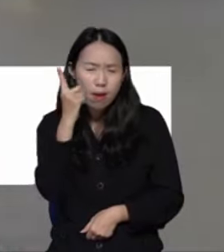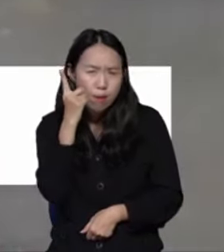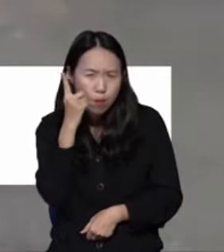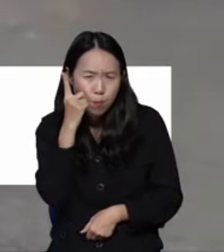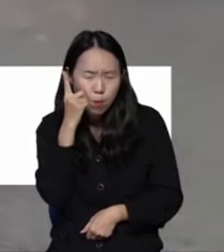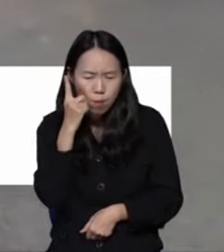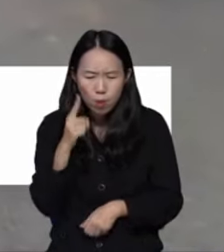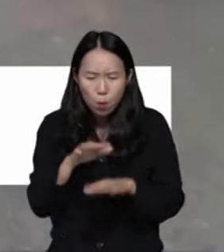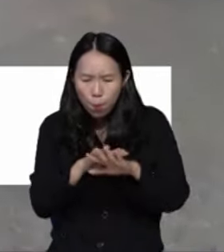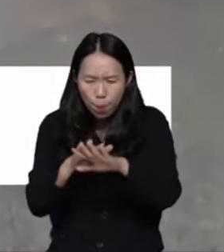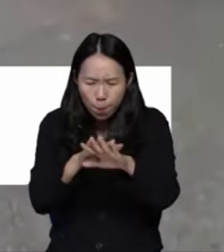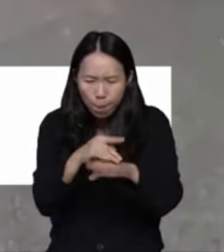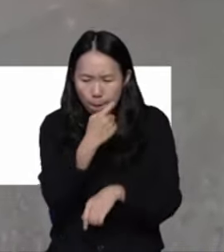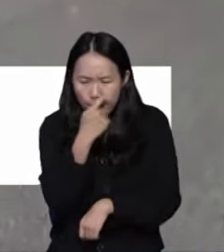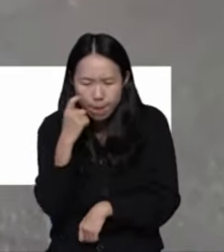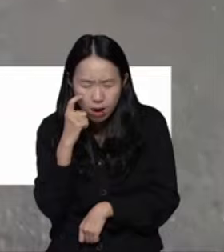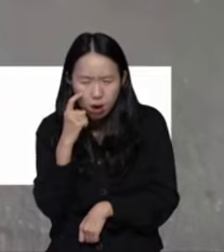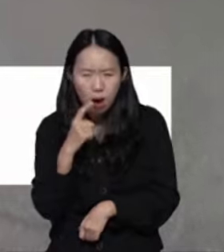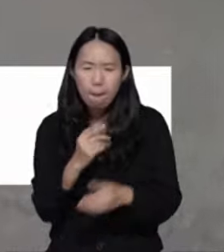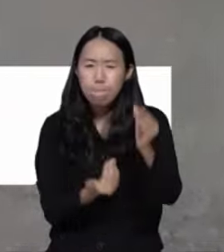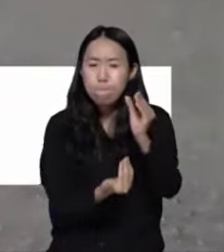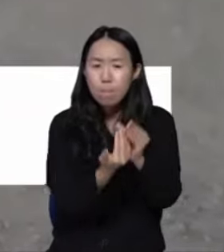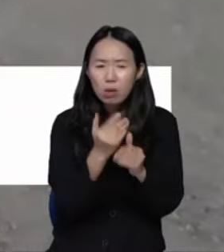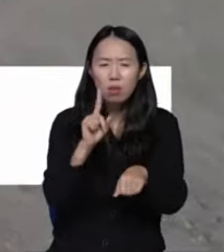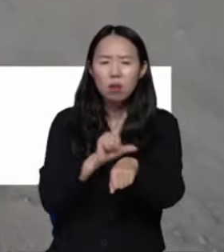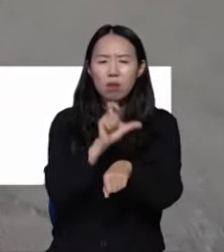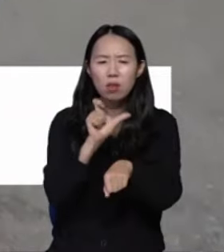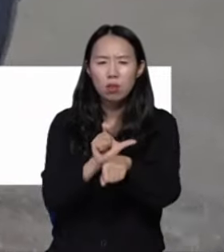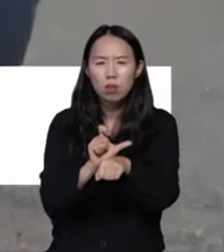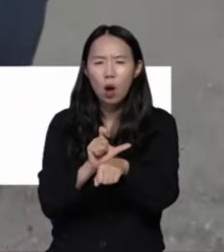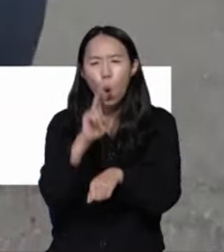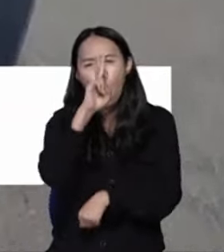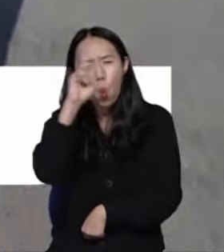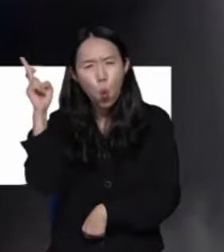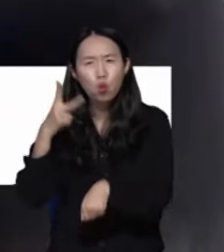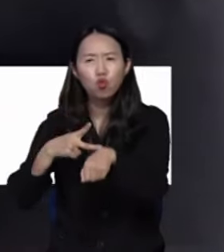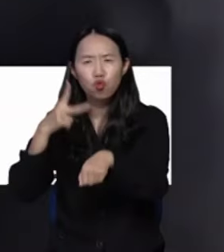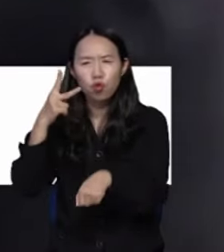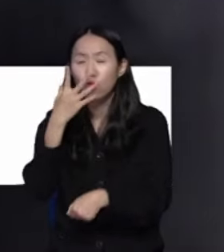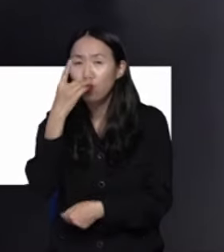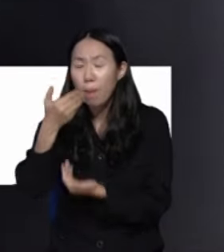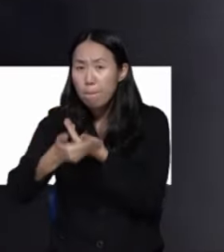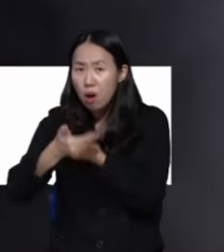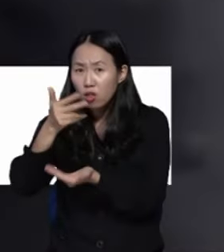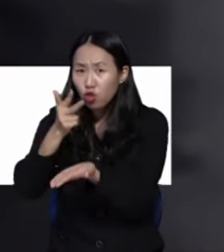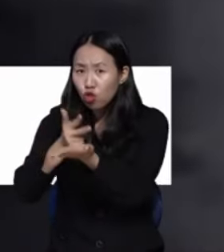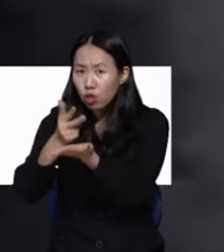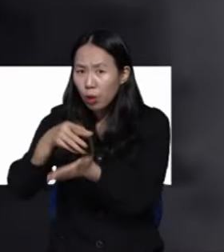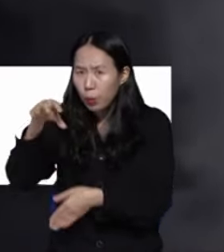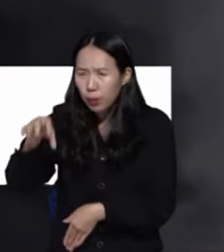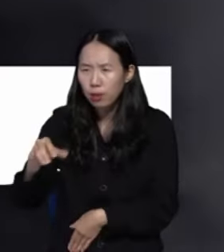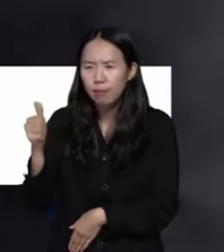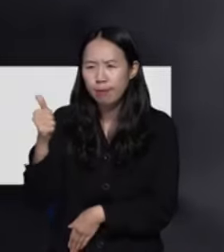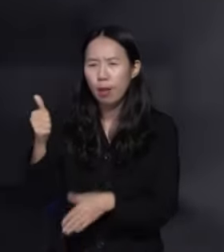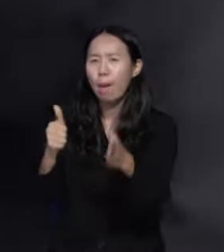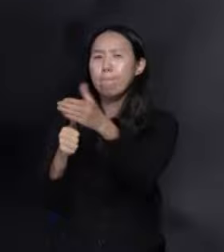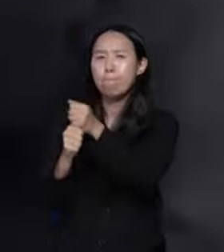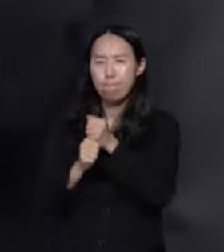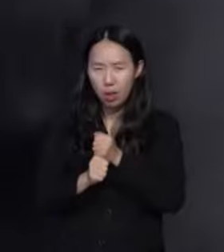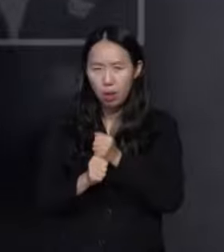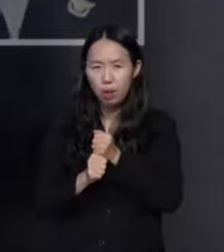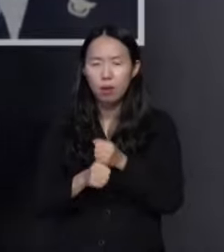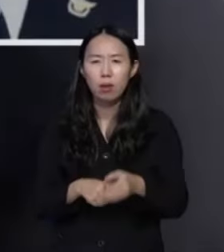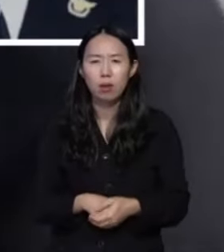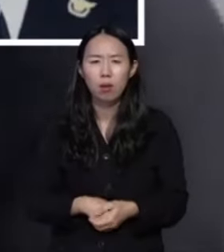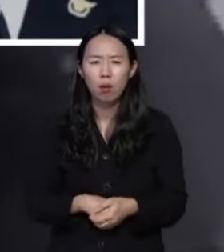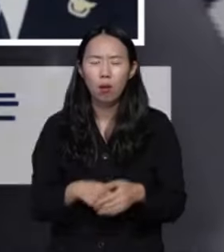위치 추적 등을 통해 범행 발생 15시간 만인 오후 2시 순천 버스 터미널 주차장을 배회하던를 붙잡았습니다